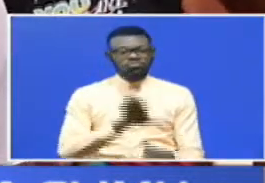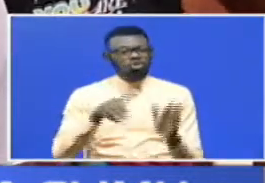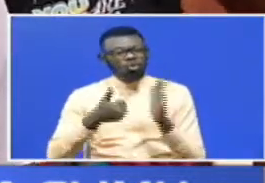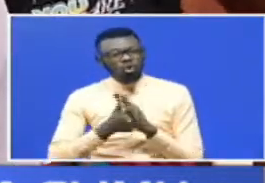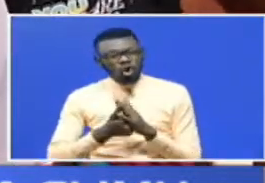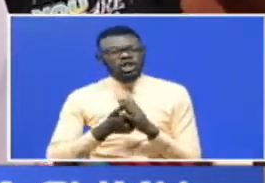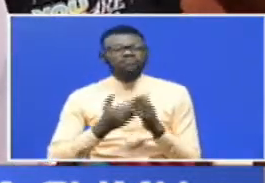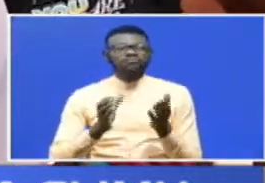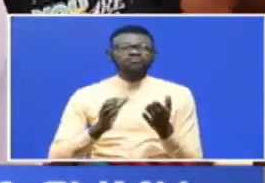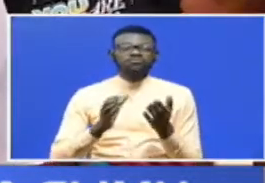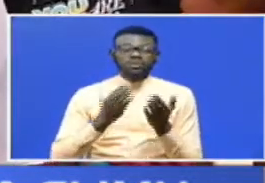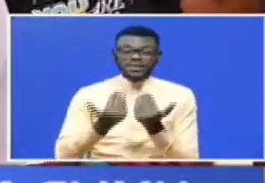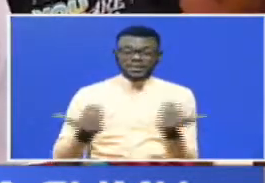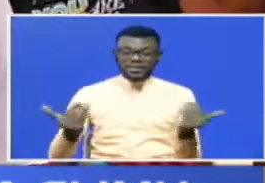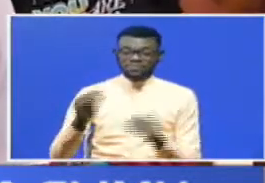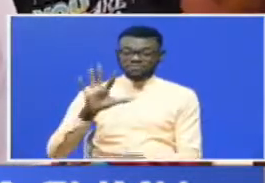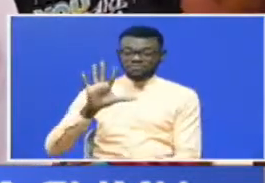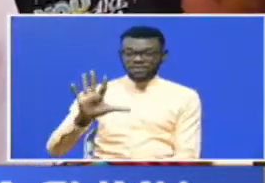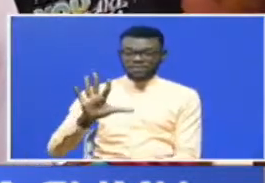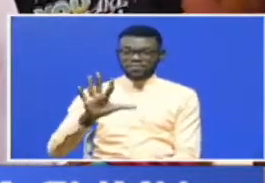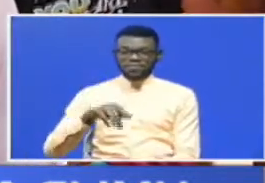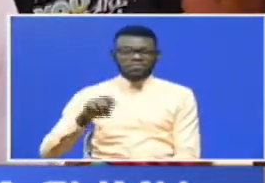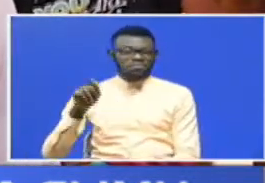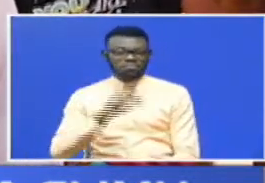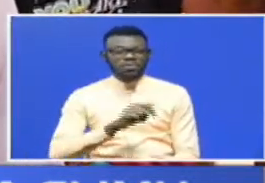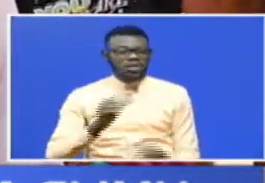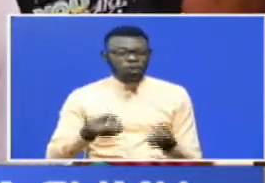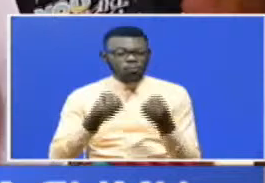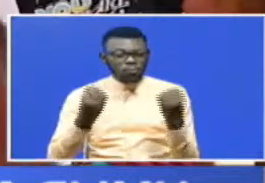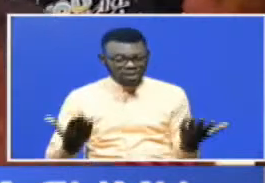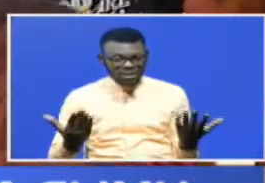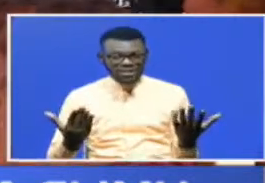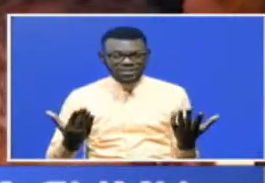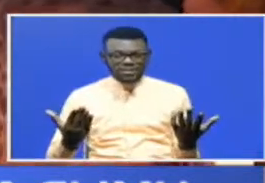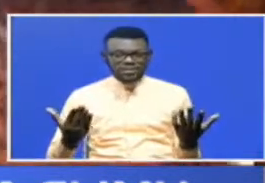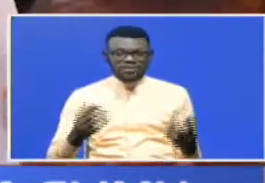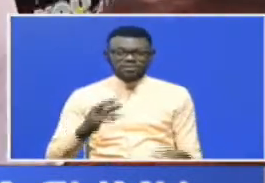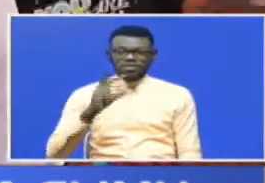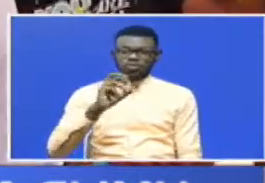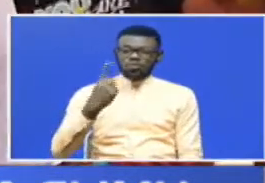kama watoto wangu watano ikaja takriban